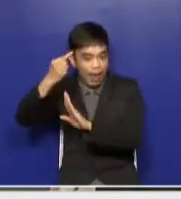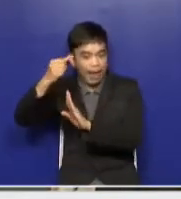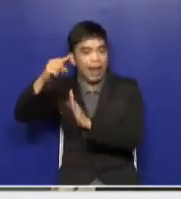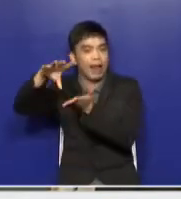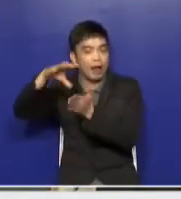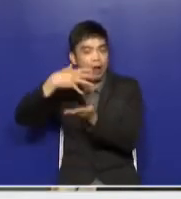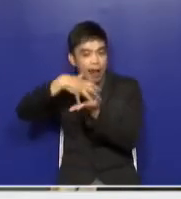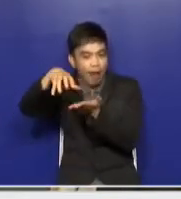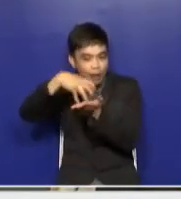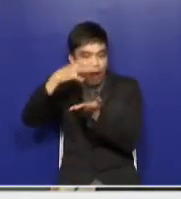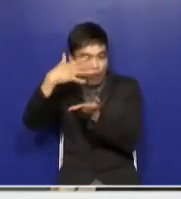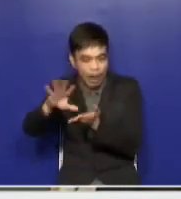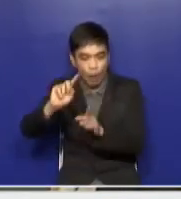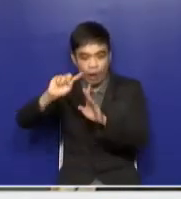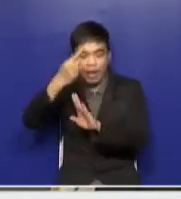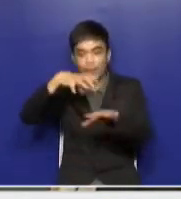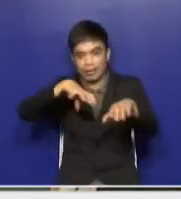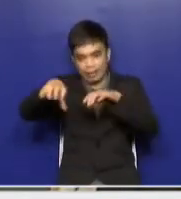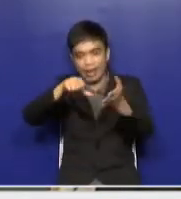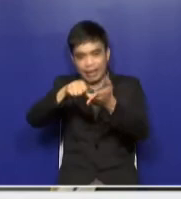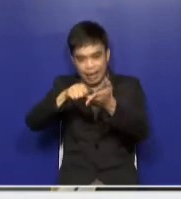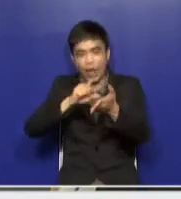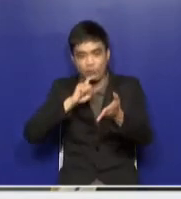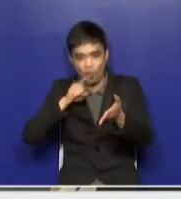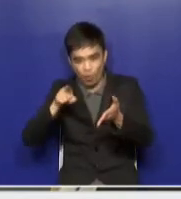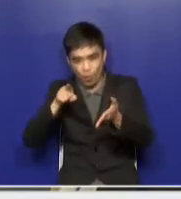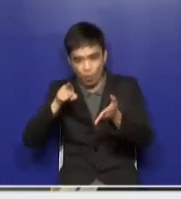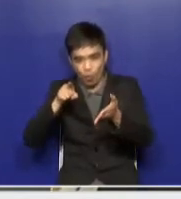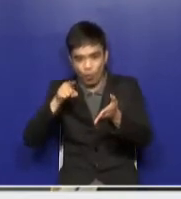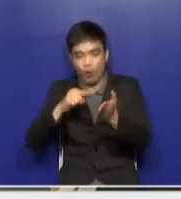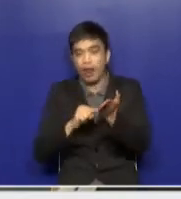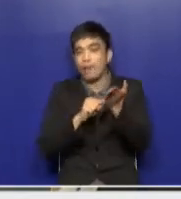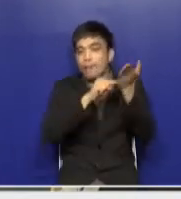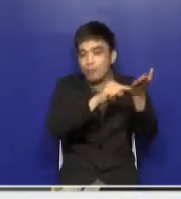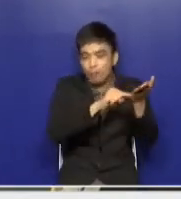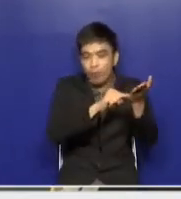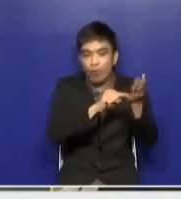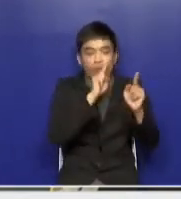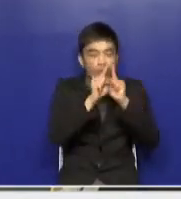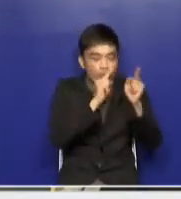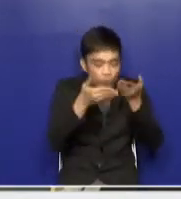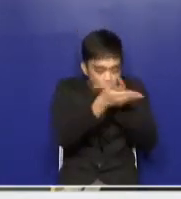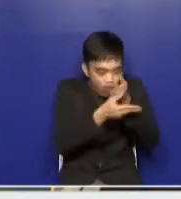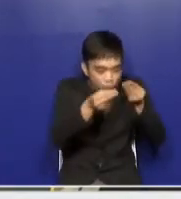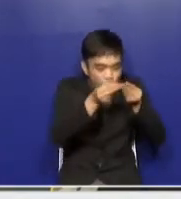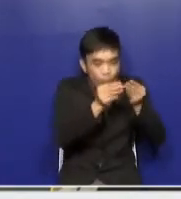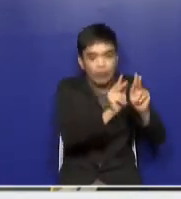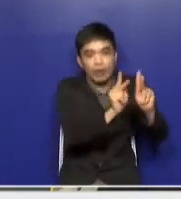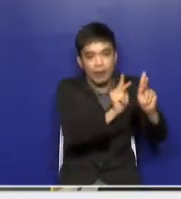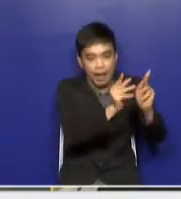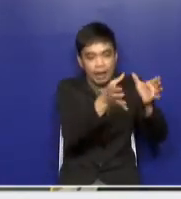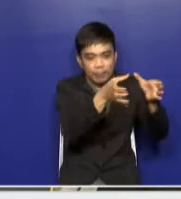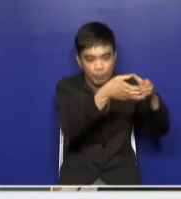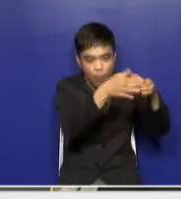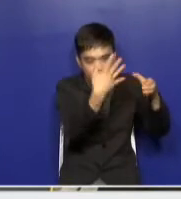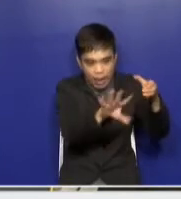แล้วก็ได้มีการปรับปรุงผ่านคณะกรรมการผ่านที่ประชุมร่วมของกรรมการปฏิรูปประเทศไปแล้วนะครับแล้วก็รอเ